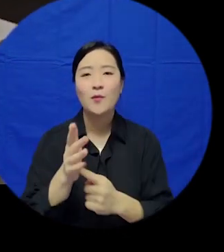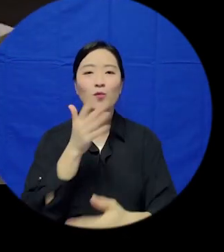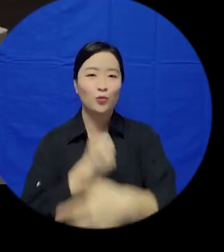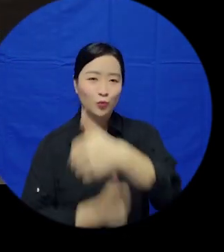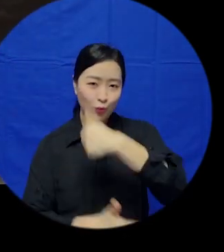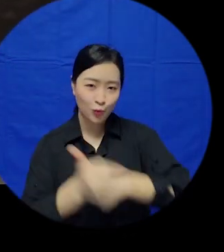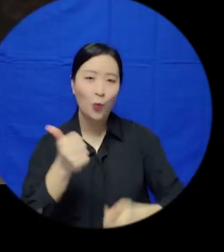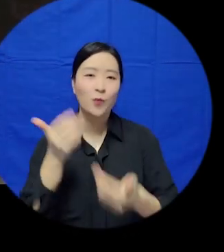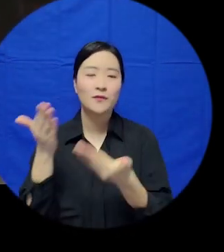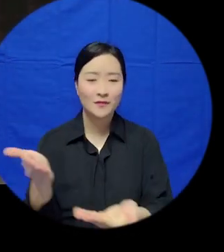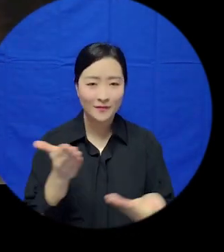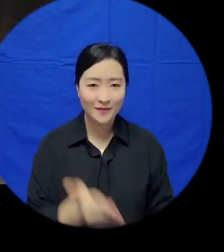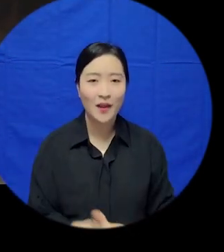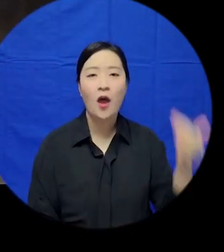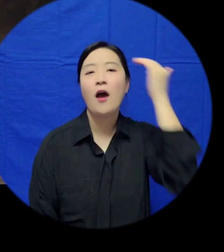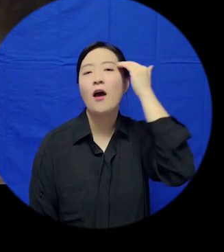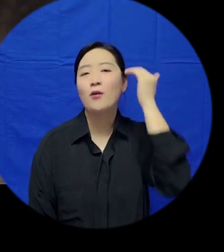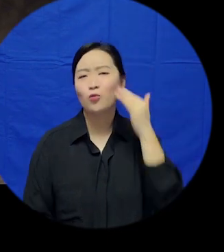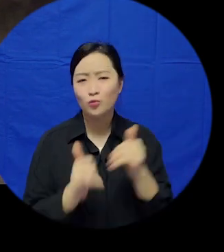했습니다.